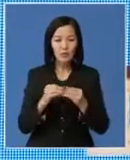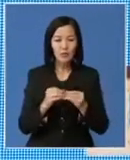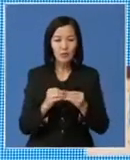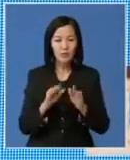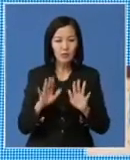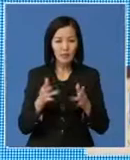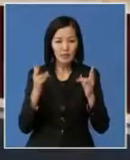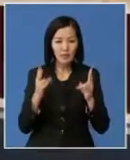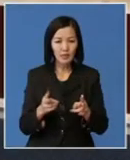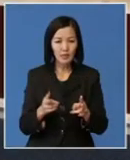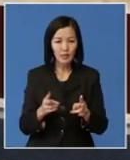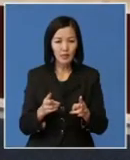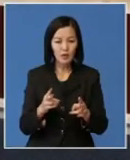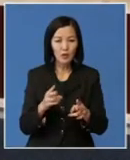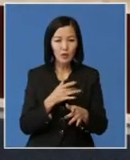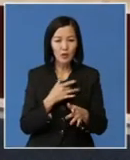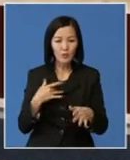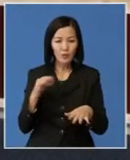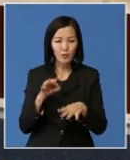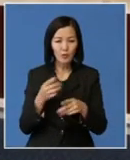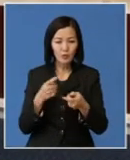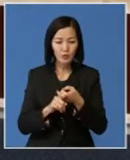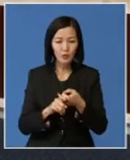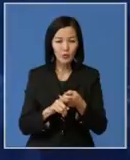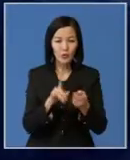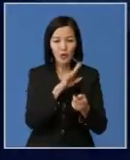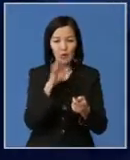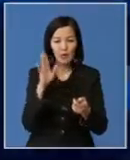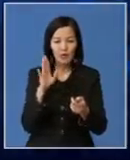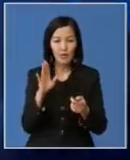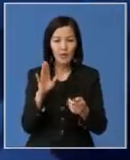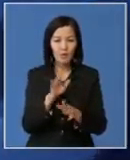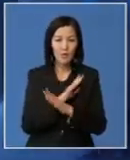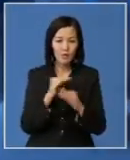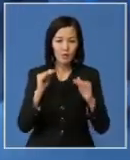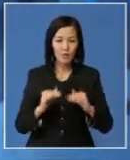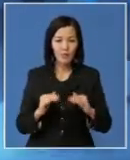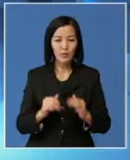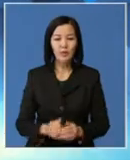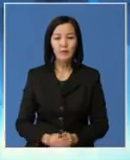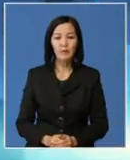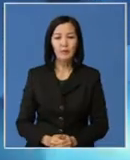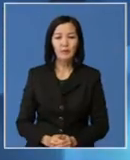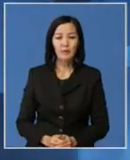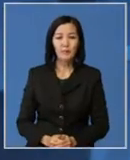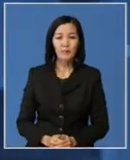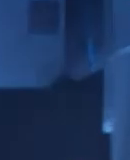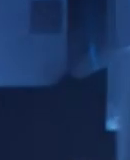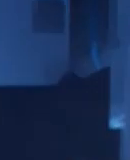жазатайым жарақат алу, түбіркілез жұқтыру және ана өлім азайған. Шыңғыс Қалден, Ержан Дүйсен, Жетісу телеарнасы.